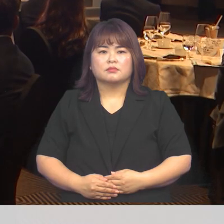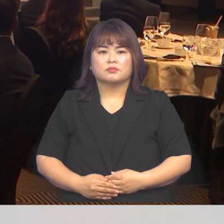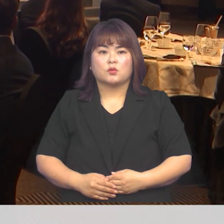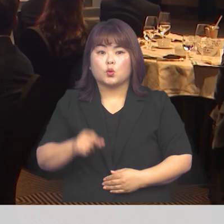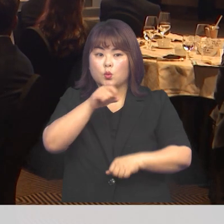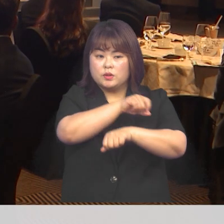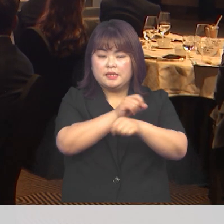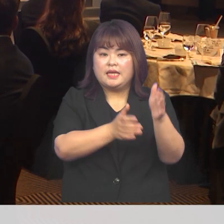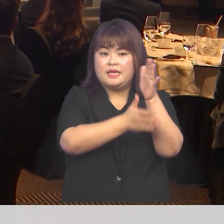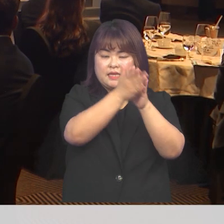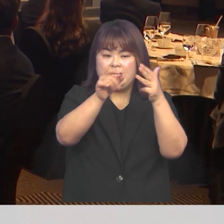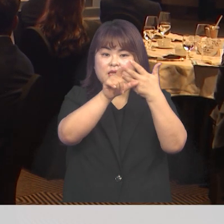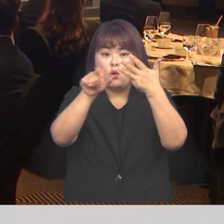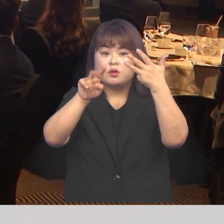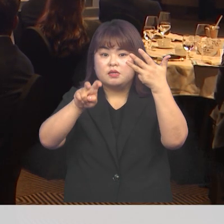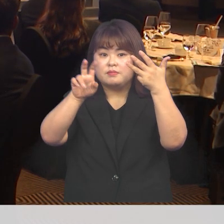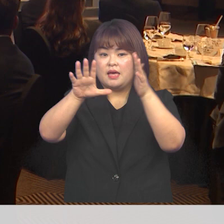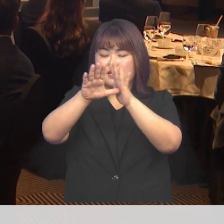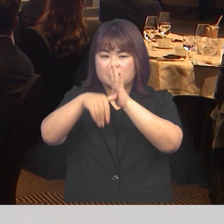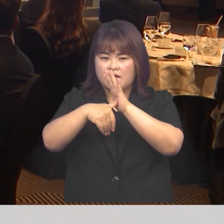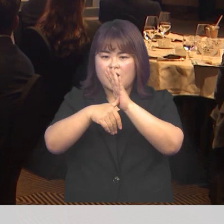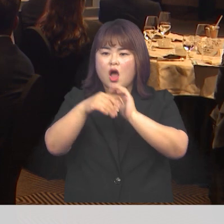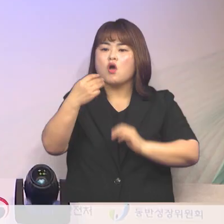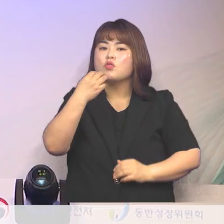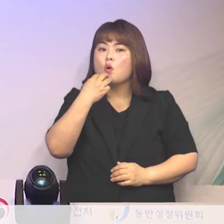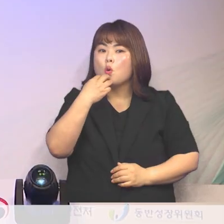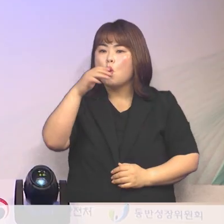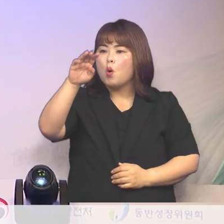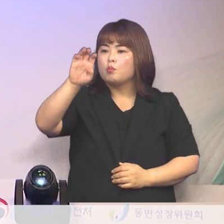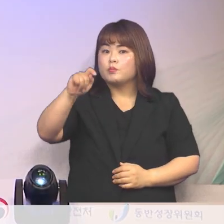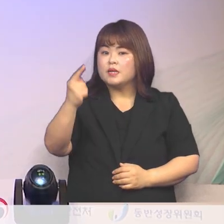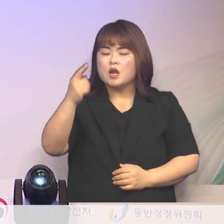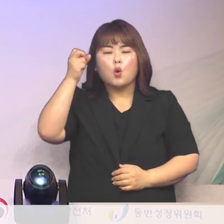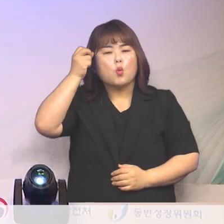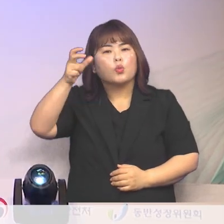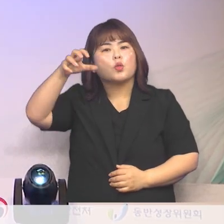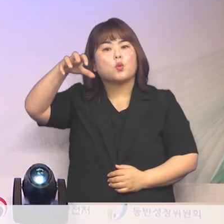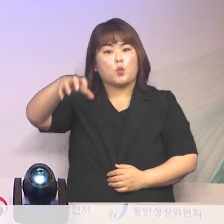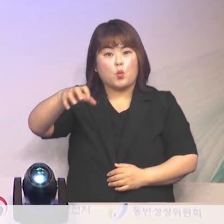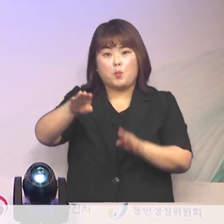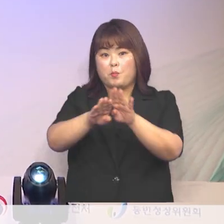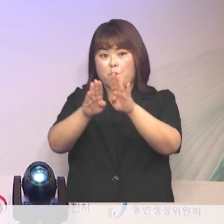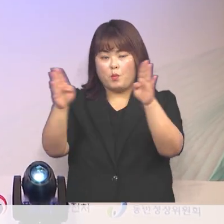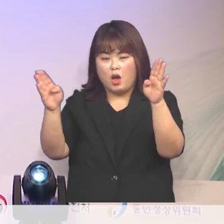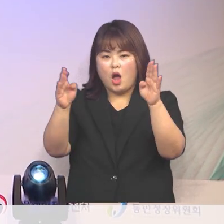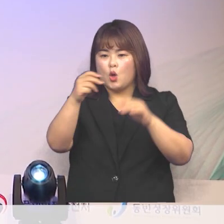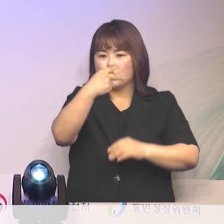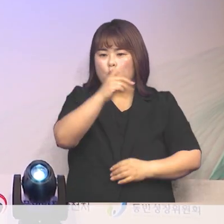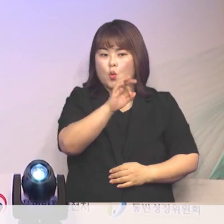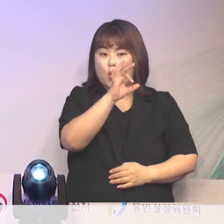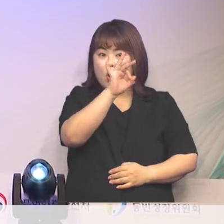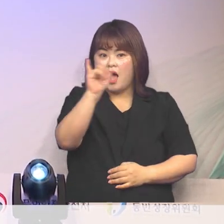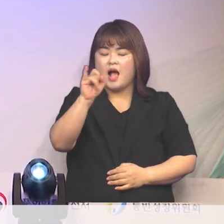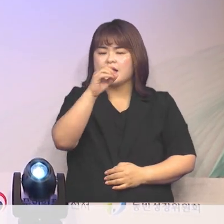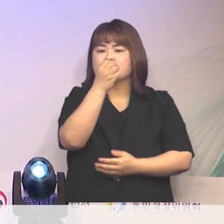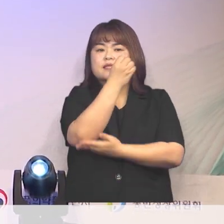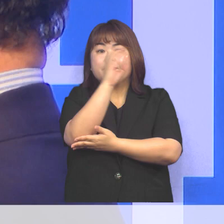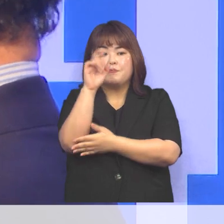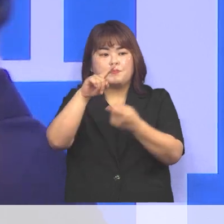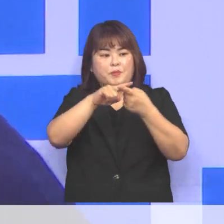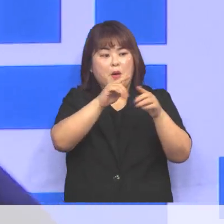용인특례시는 24일 서울 소공동 더플라자 호텔 그랜드 볼륨에서 열린 동아일보 주최 2023